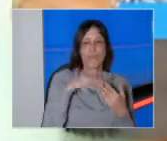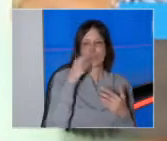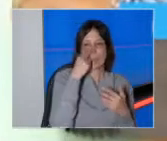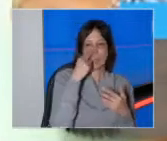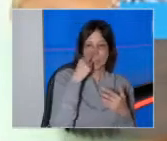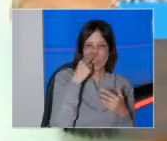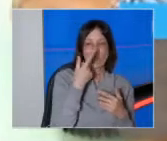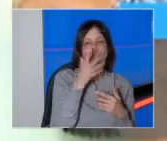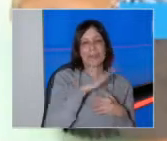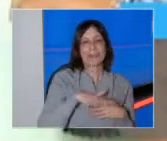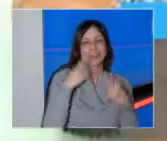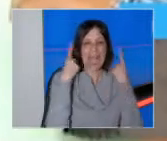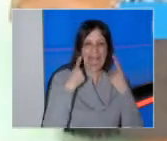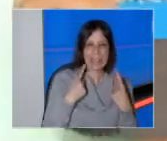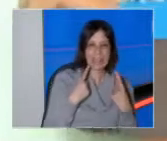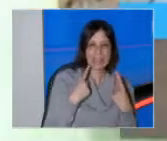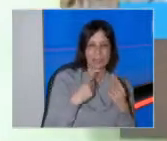ובפנימיות ובמגזר החרדי.